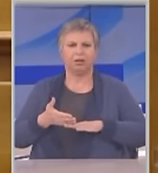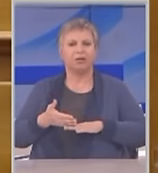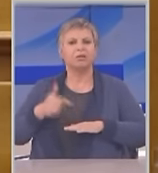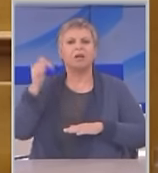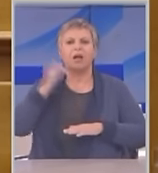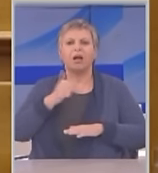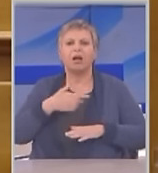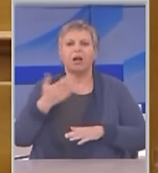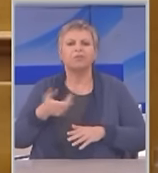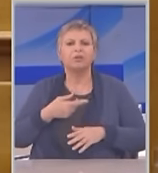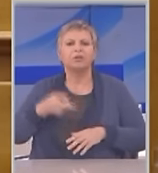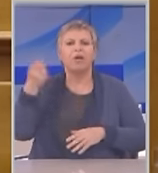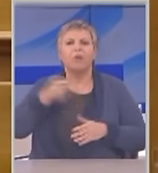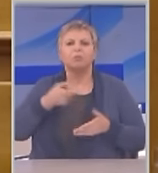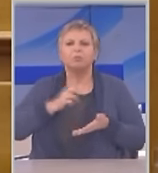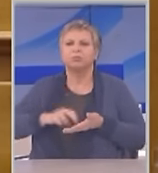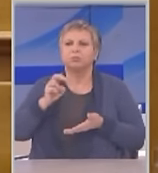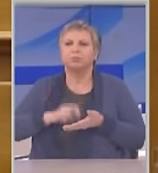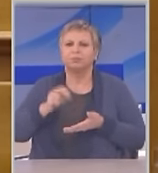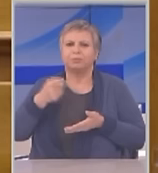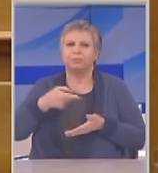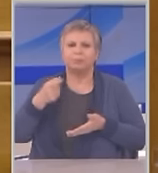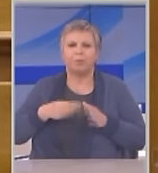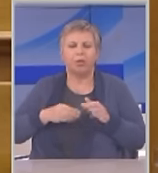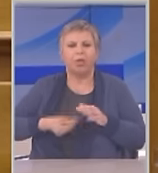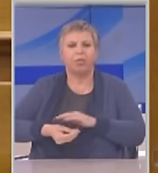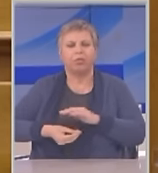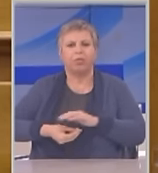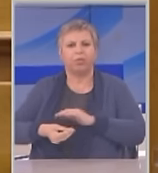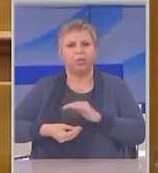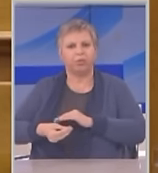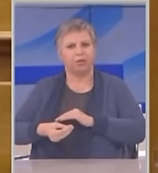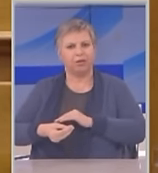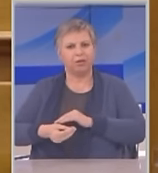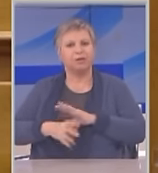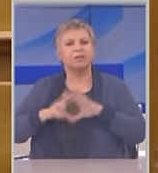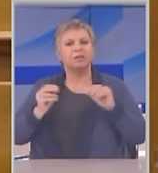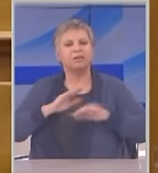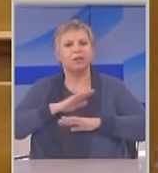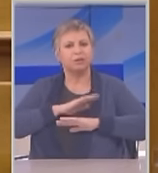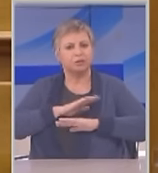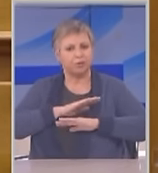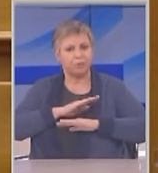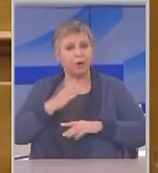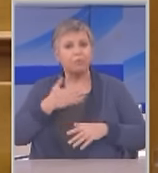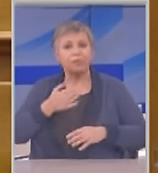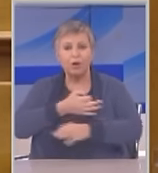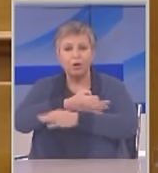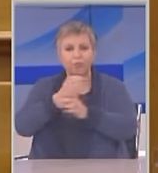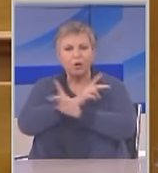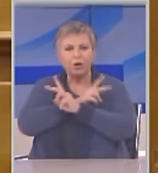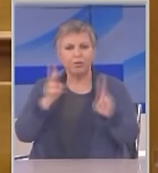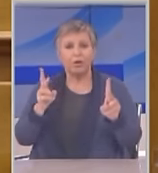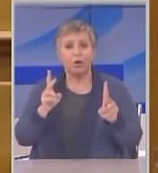πω κλείνοντας τη σημερινή συζήτηση. Όσο έχουμε εμείς την πλειοψηφία σε αυτή τη Βουλή και θα την έχουμε,